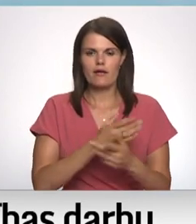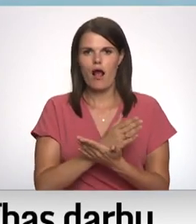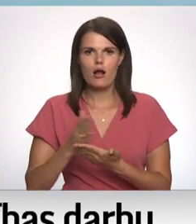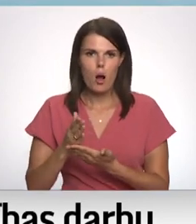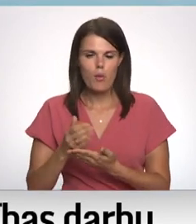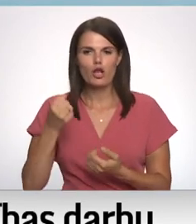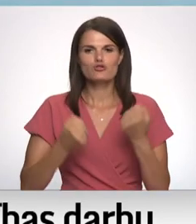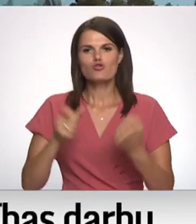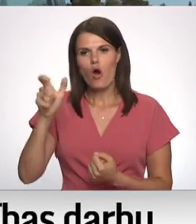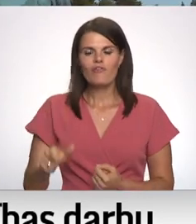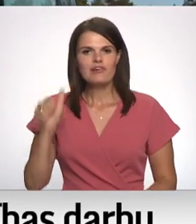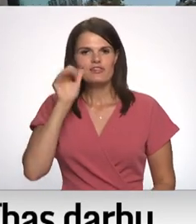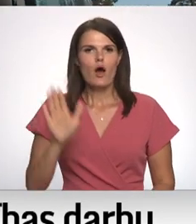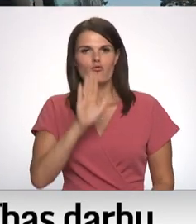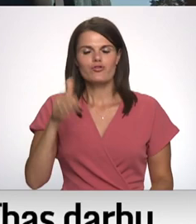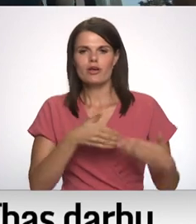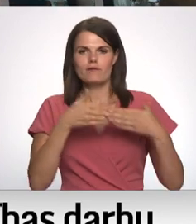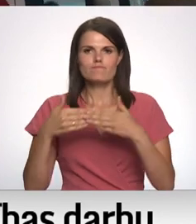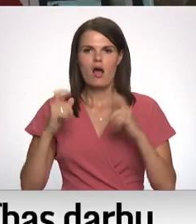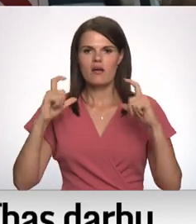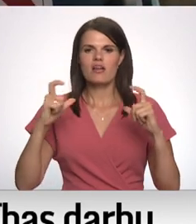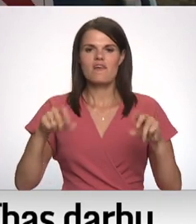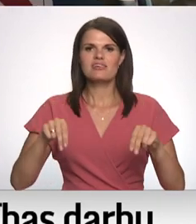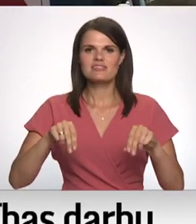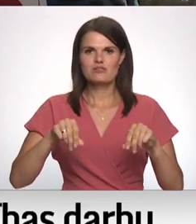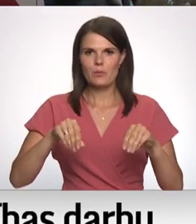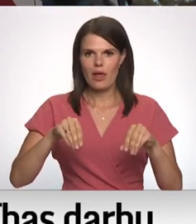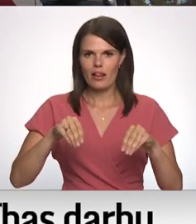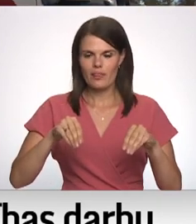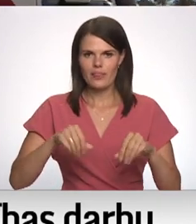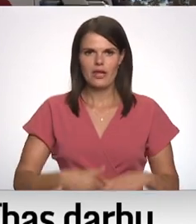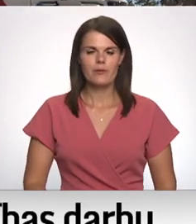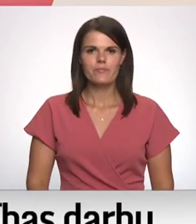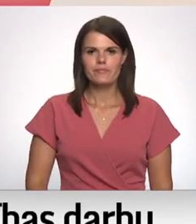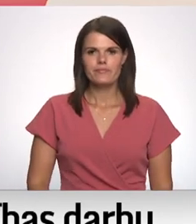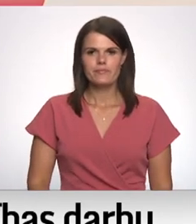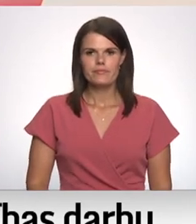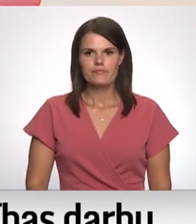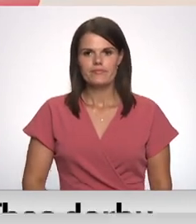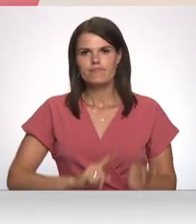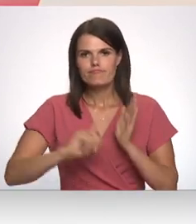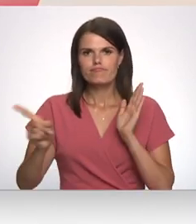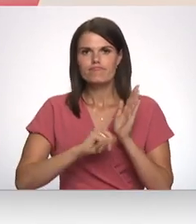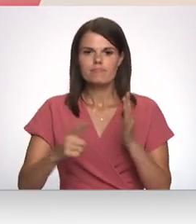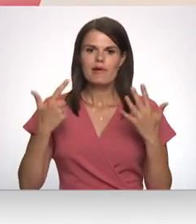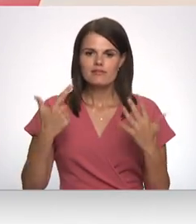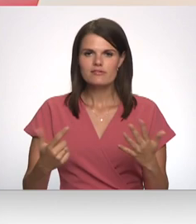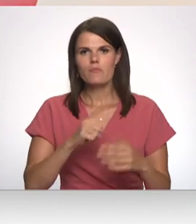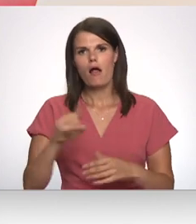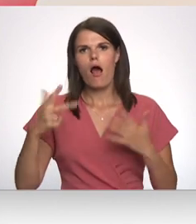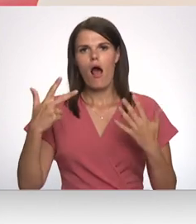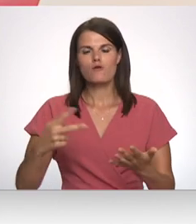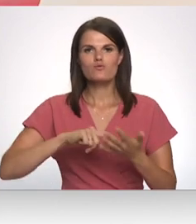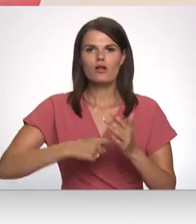katru dienu stopošo apvedceļu piegādā kravas ar smiltīm. 7-8 reizes. Aizsam. No